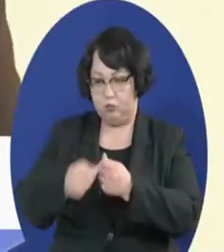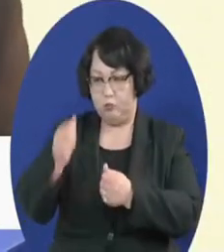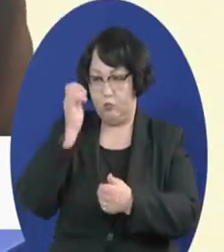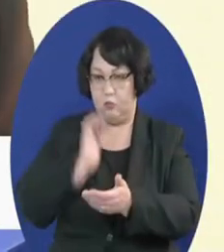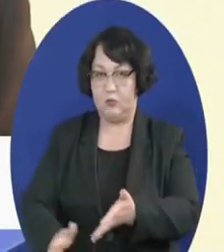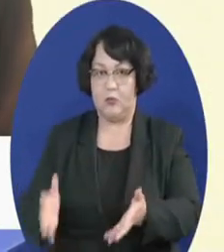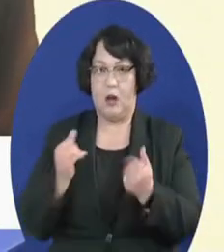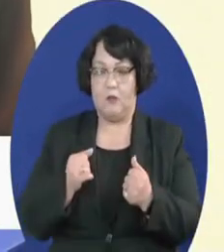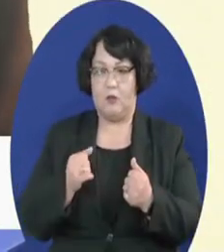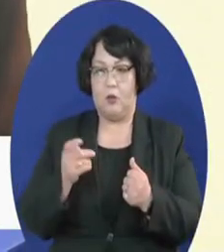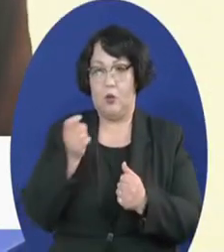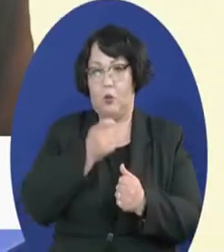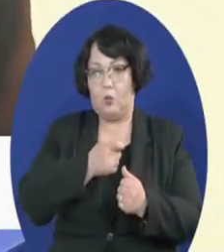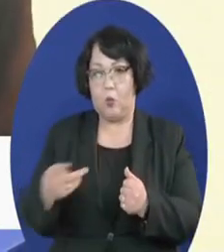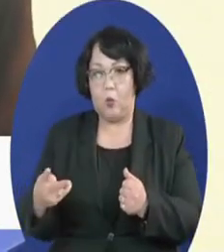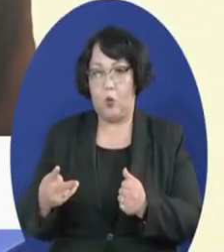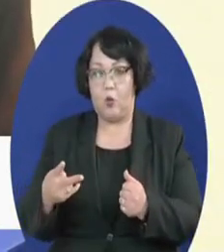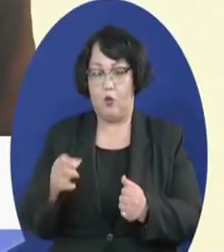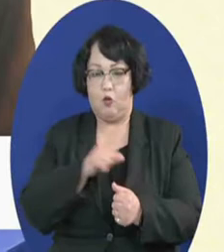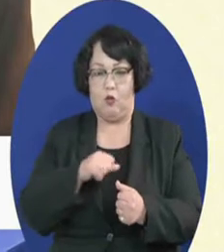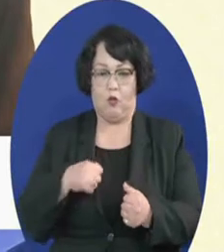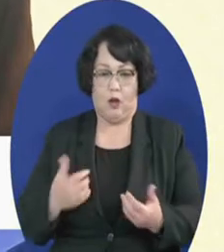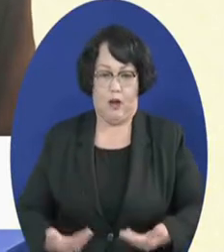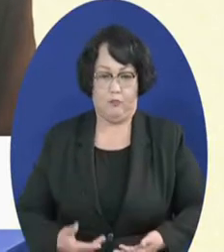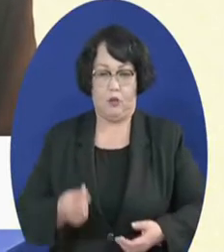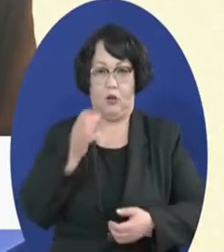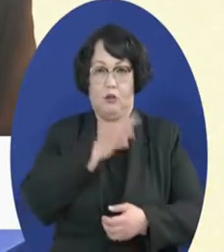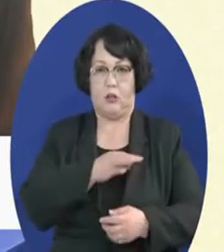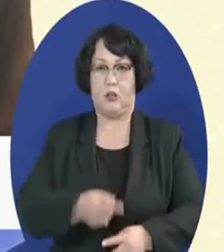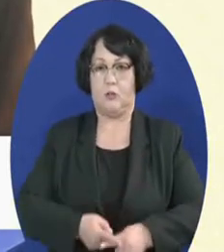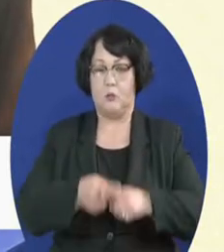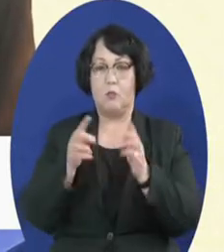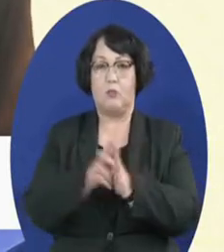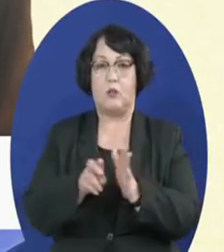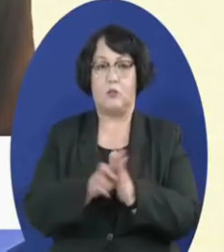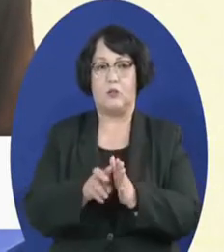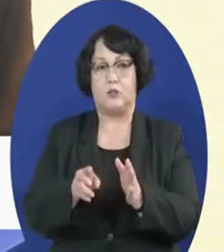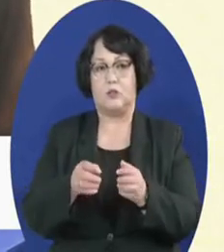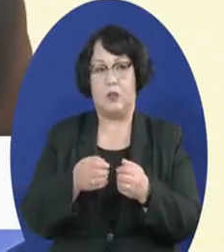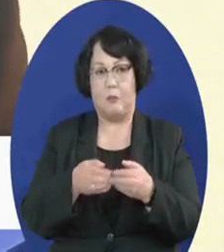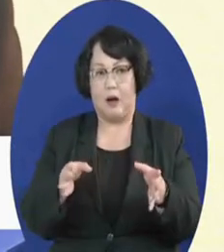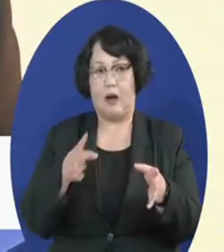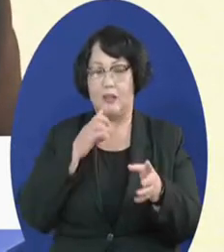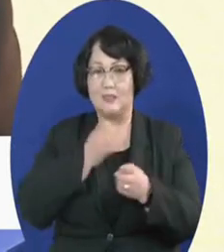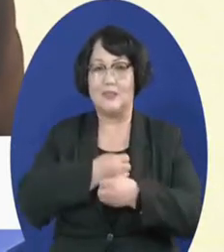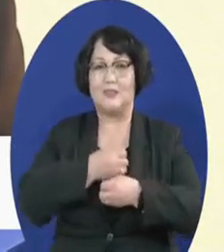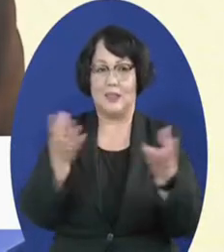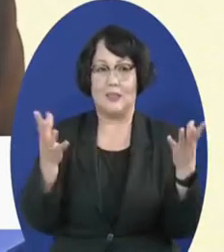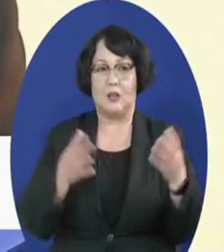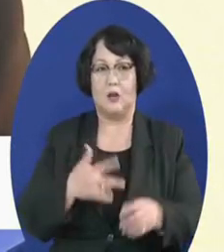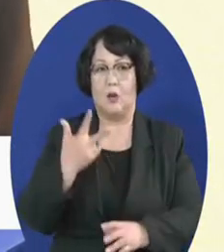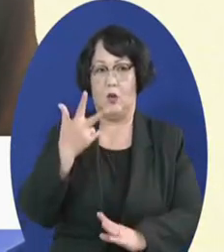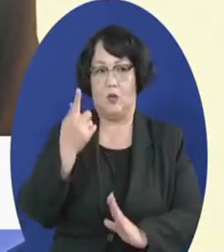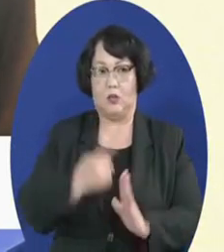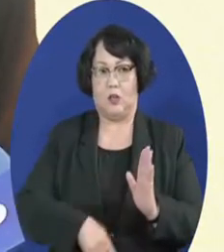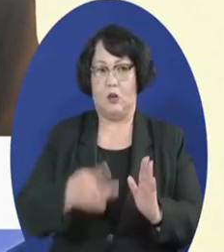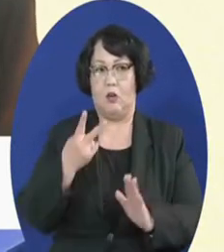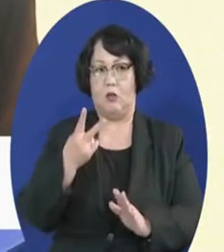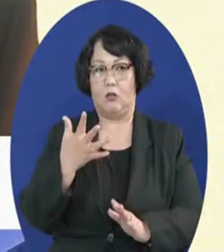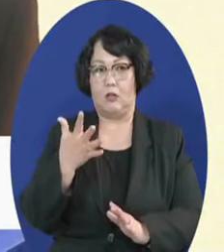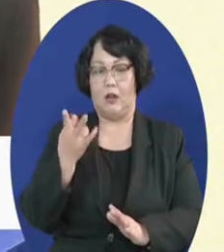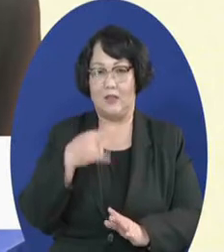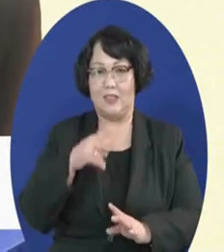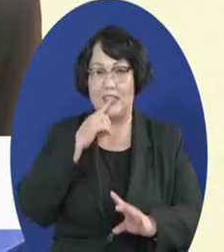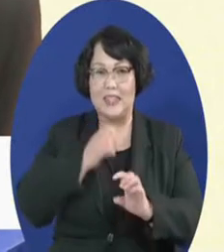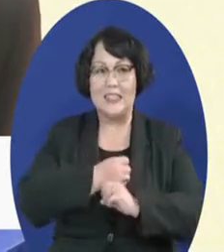бондын хүүгээр өөрийнхөө хөрөнгийг нэмэгдүүлэх бүрэн боломжтой байхаар нээлттэй хэлбэрээр зарлж байгаа. За энийг бол 3 сарын